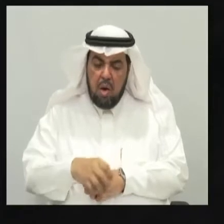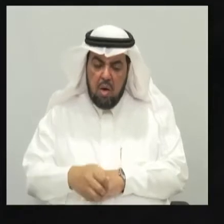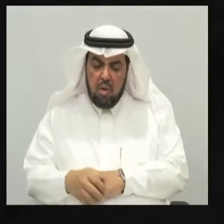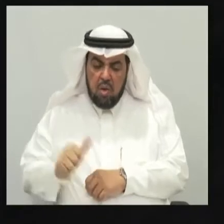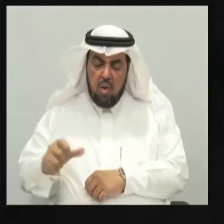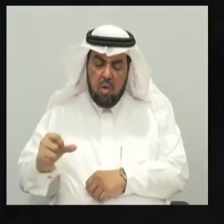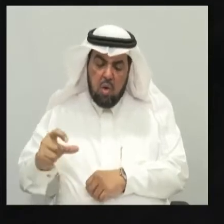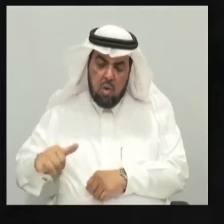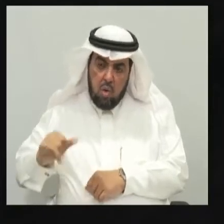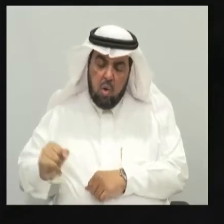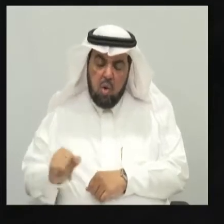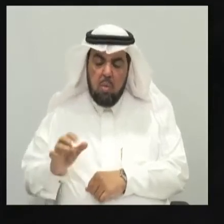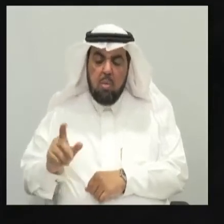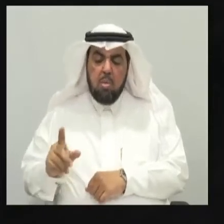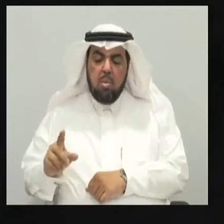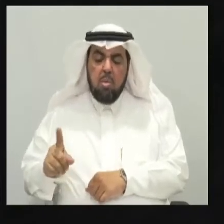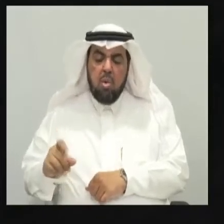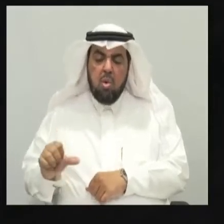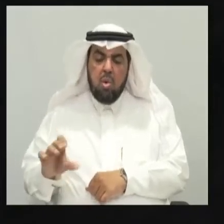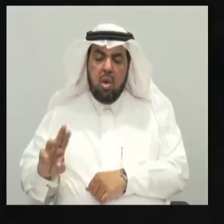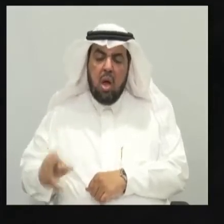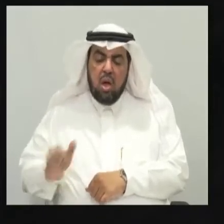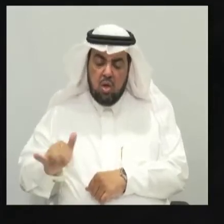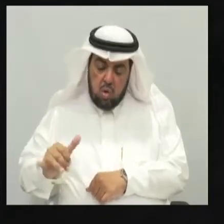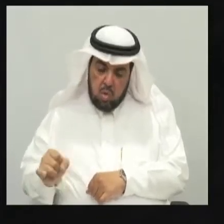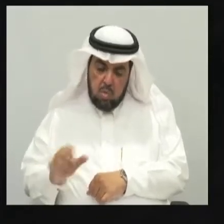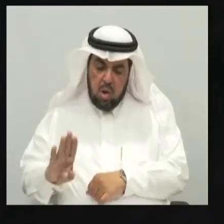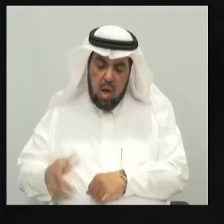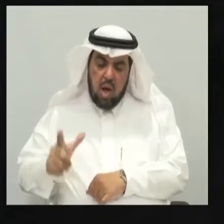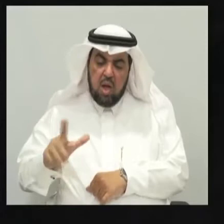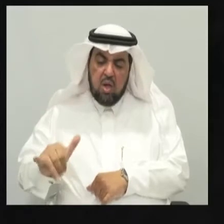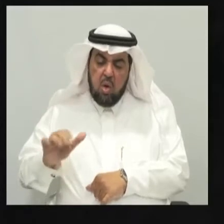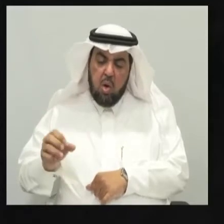صوديوم، بوتاسيوم، كالسيوم، الحليب،